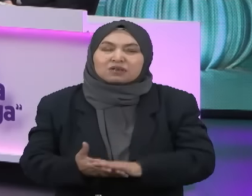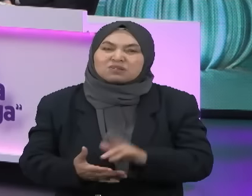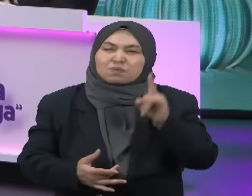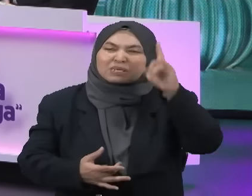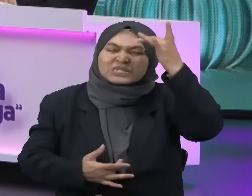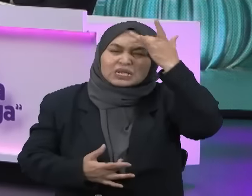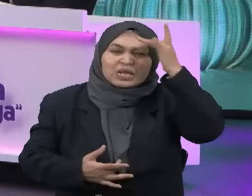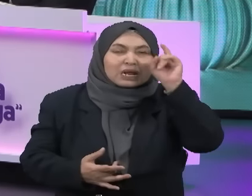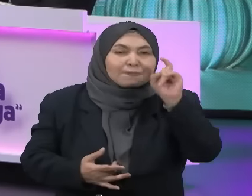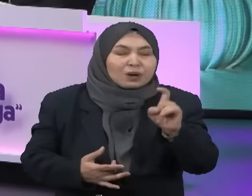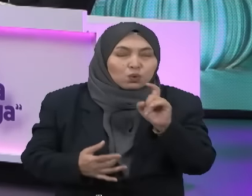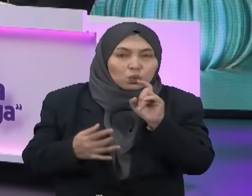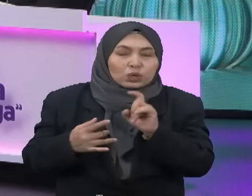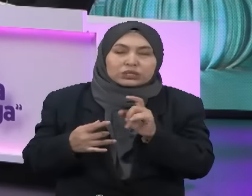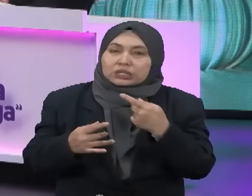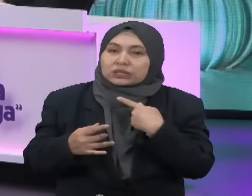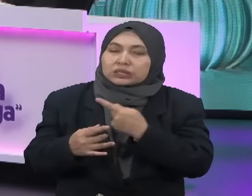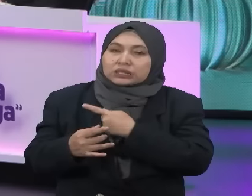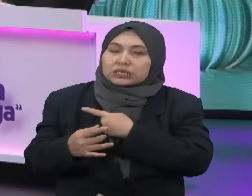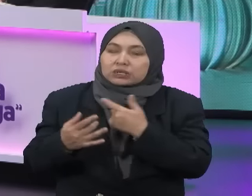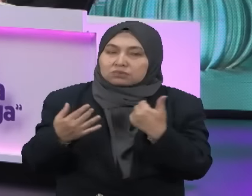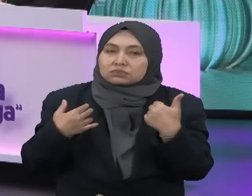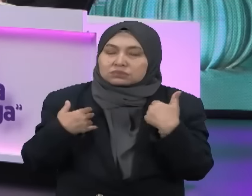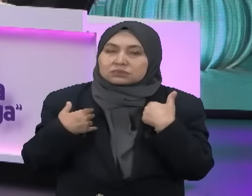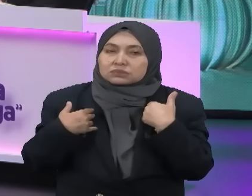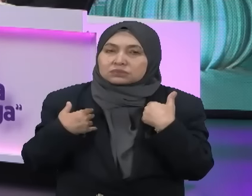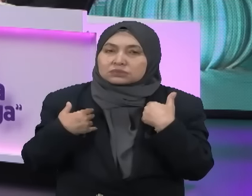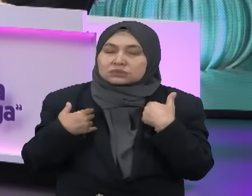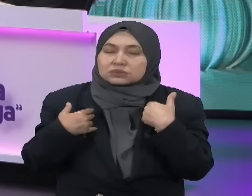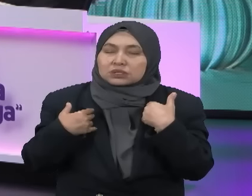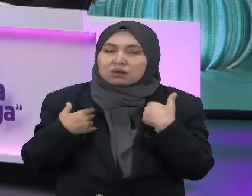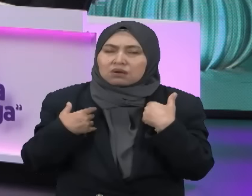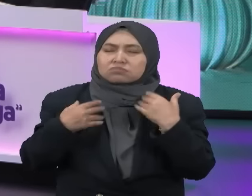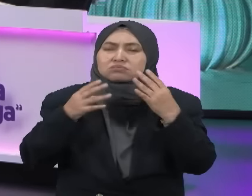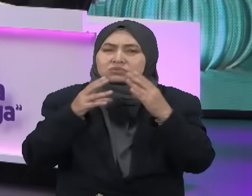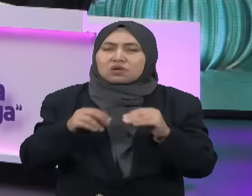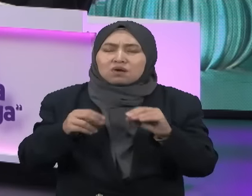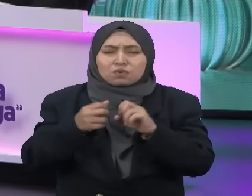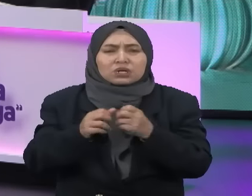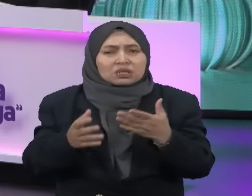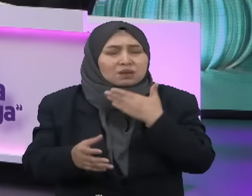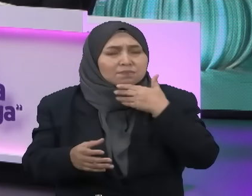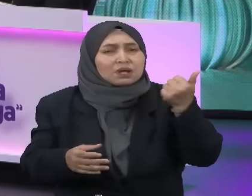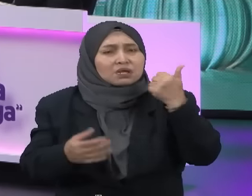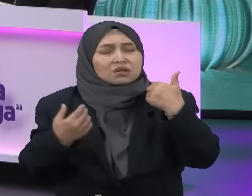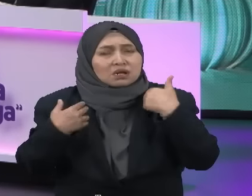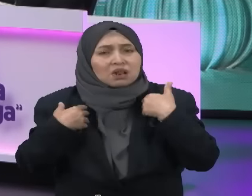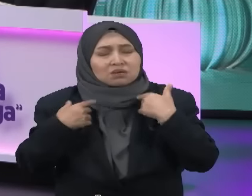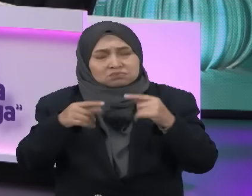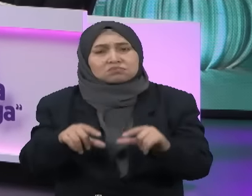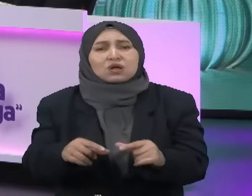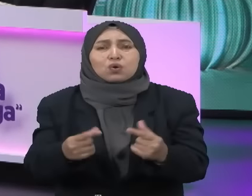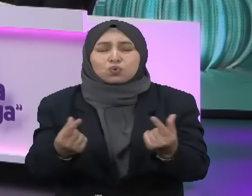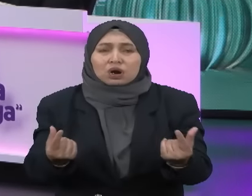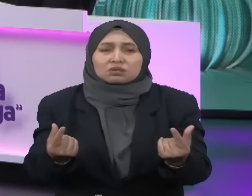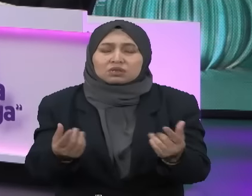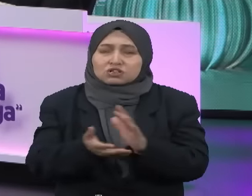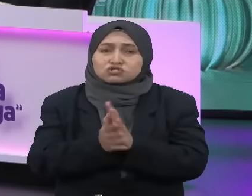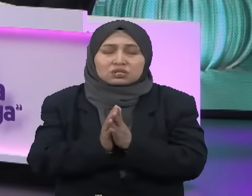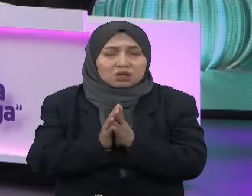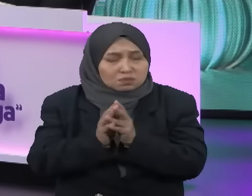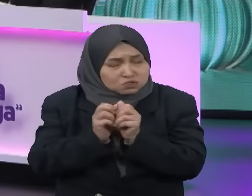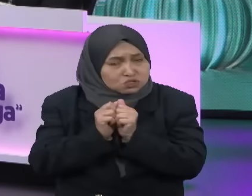yang perlu kita lihat, ya. Perlu kita ada, kita kata solusi. Mungkin solusi yang terbaik adalah solusi Al-Quran sebenarnya. Ya. Ya. Jadi